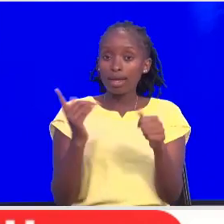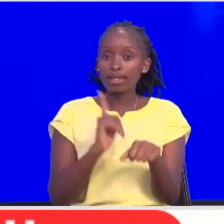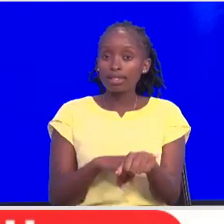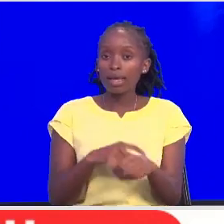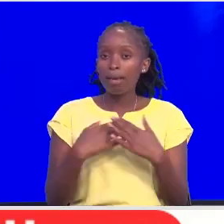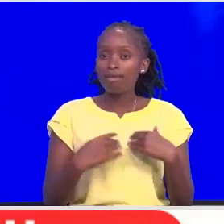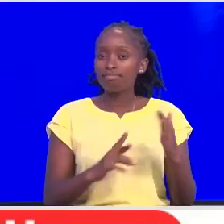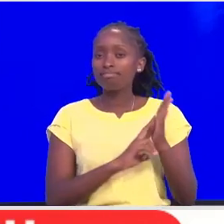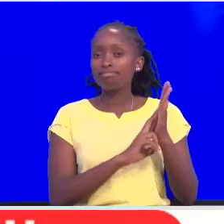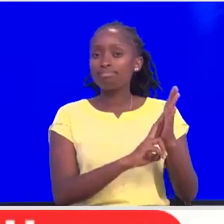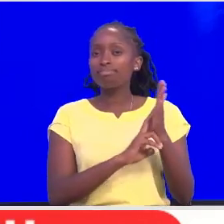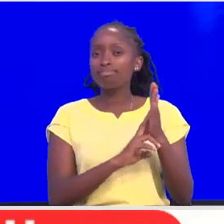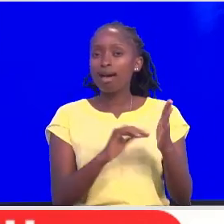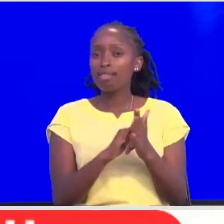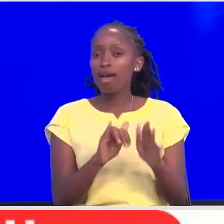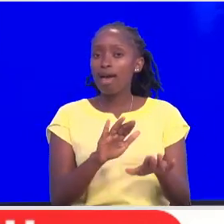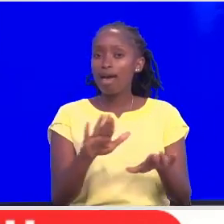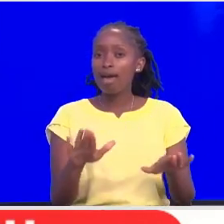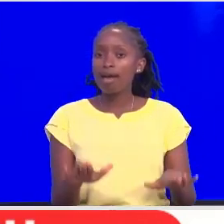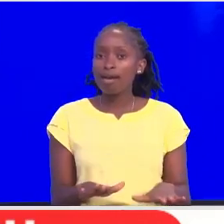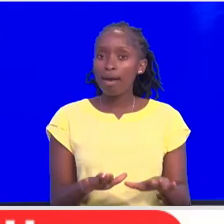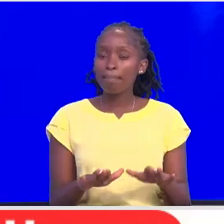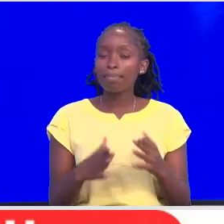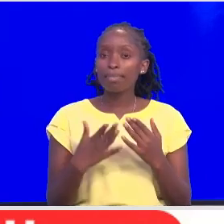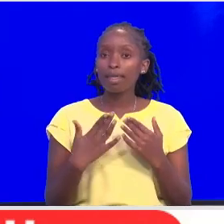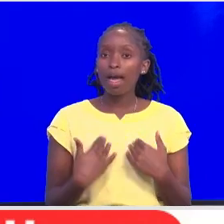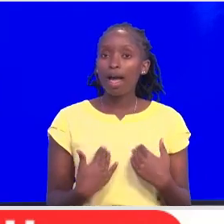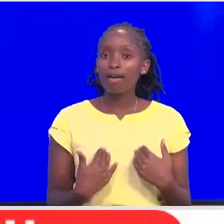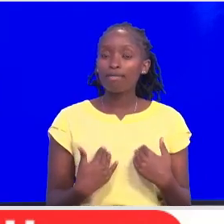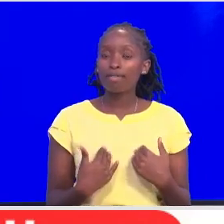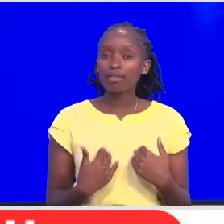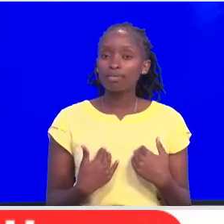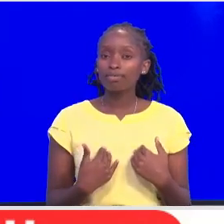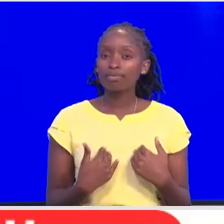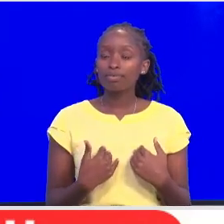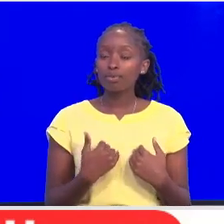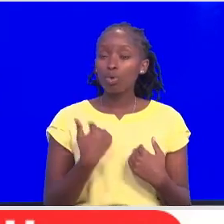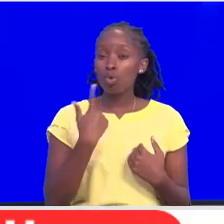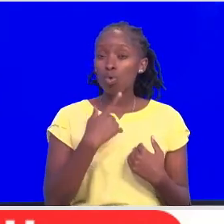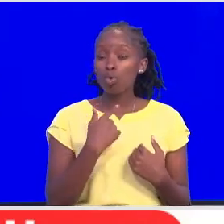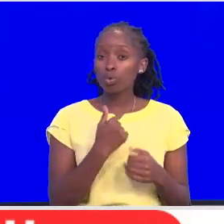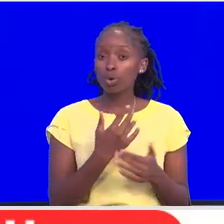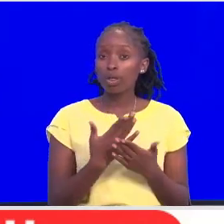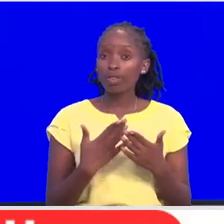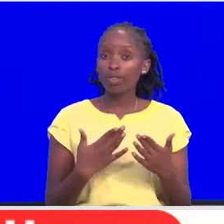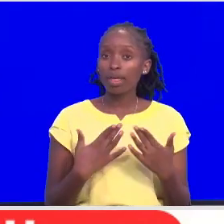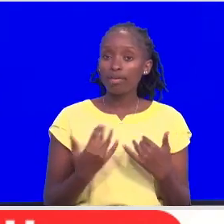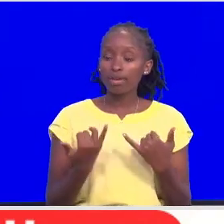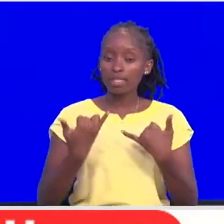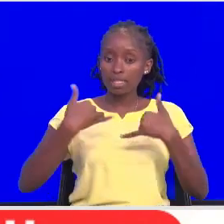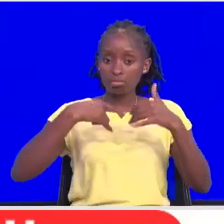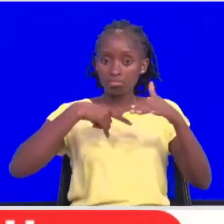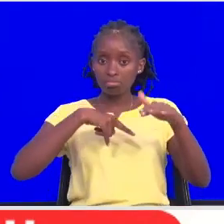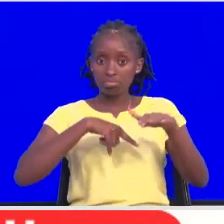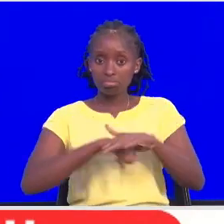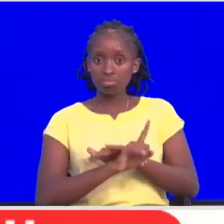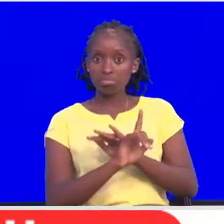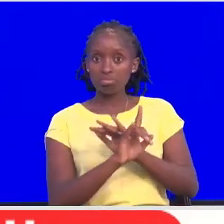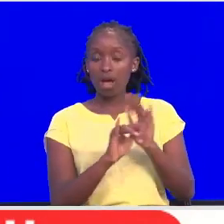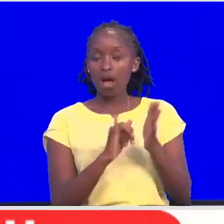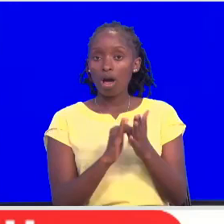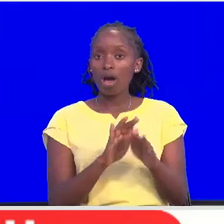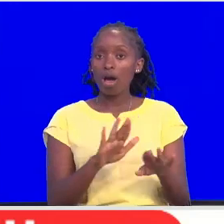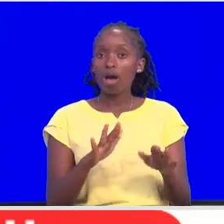wadi Murithi Kobole ambaye pia ni kiongozi wa wengi kwenye bunge la kaunti alipovamia hafla ya kuzindua ukarabati wa sehemu ya barabara